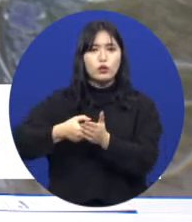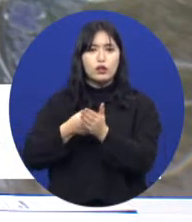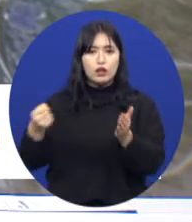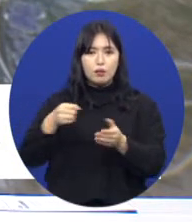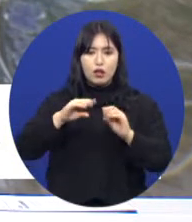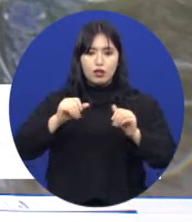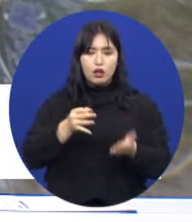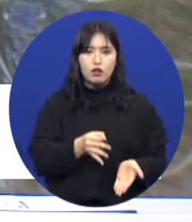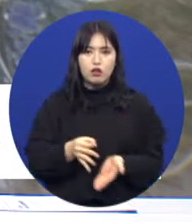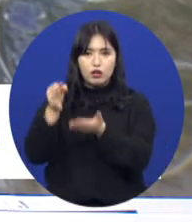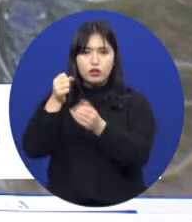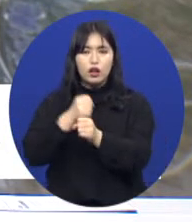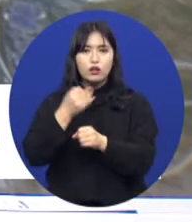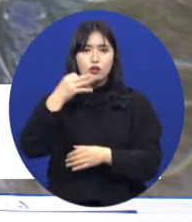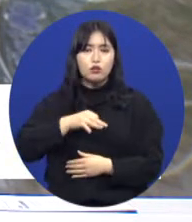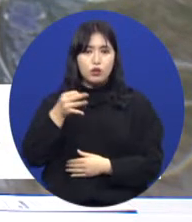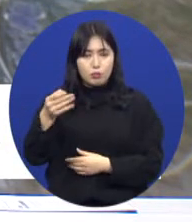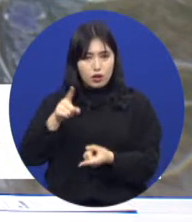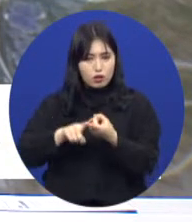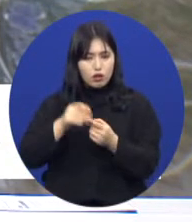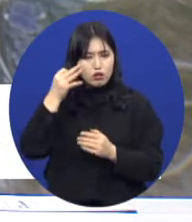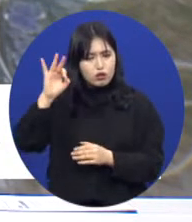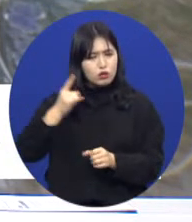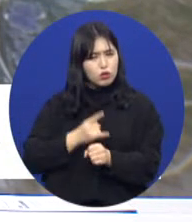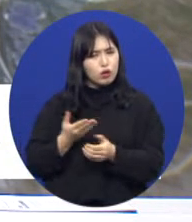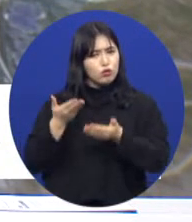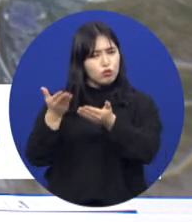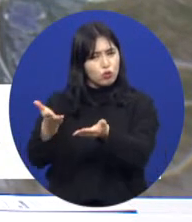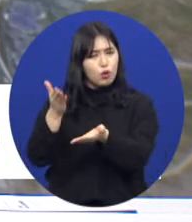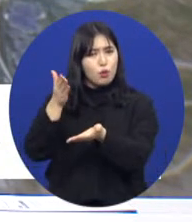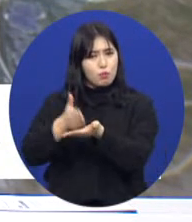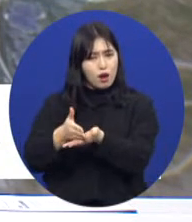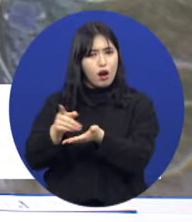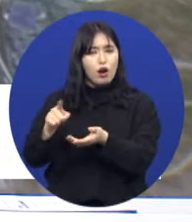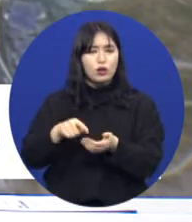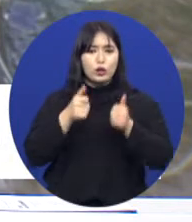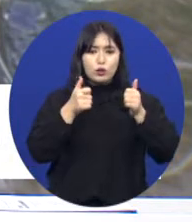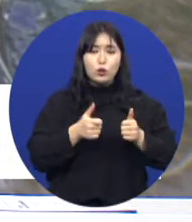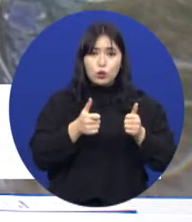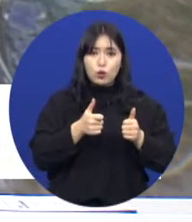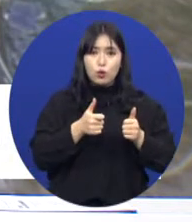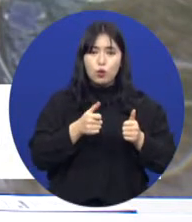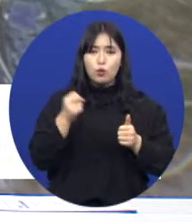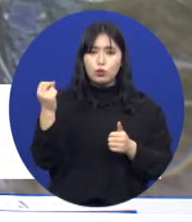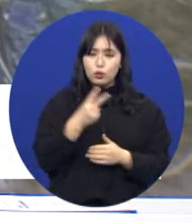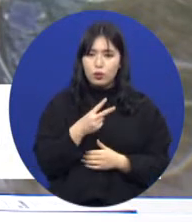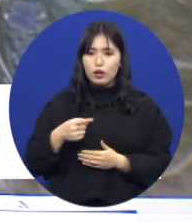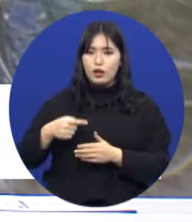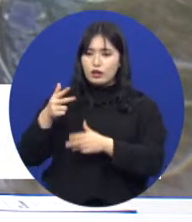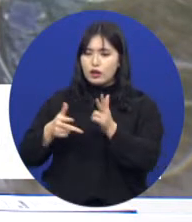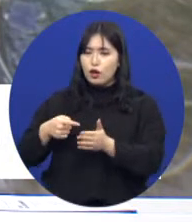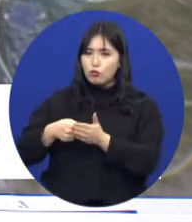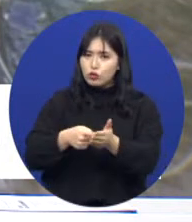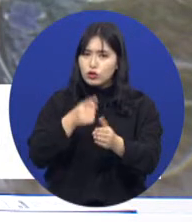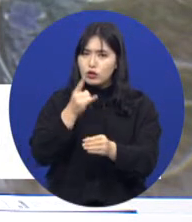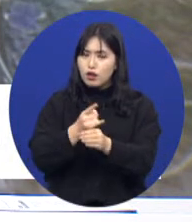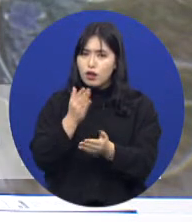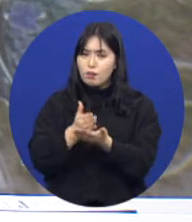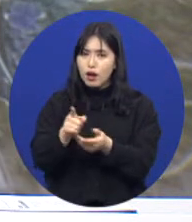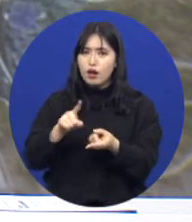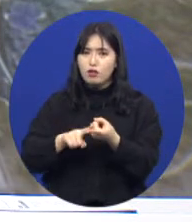금액, 유익비를 인정해 주느냐가 소송은 물론 사업의 재추진 여부에도 최대 변수가 될 것으로